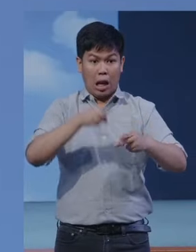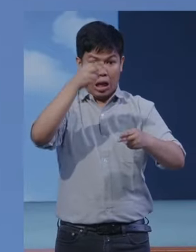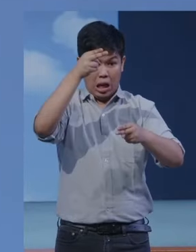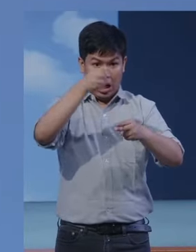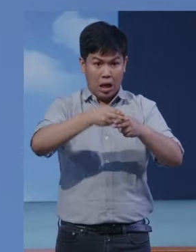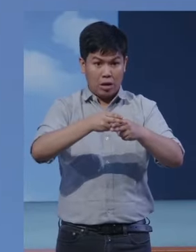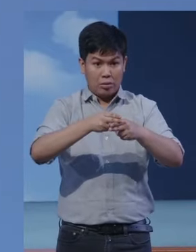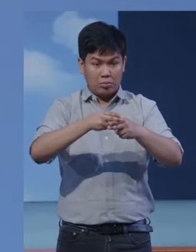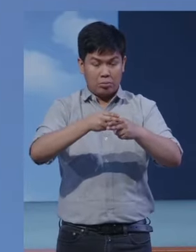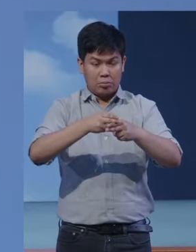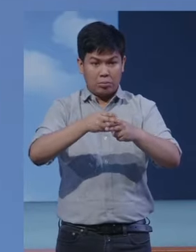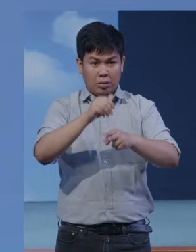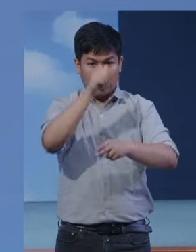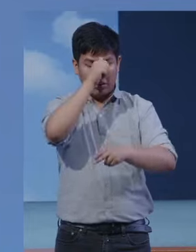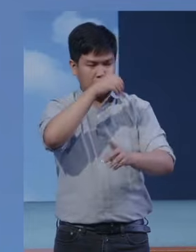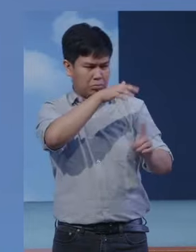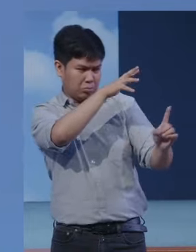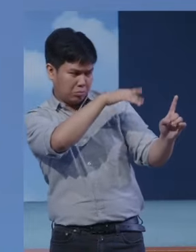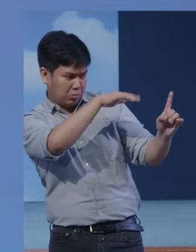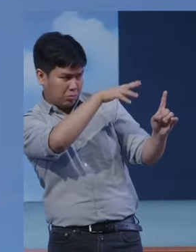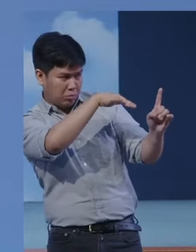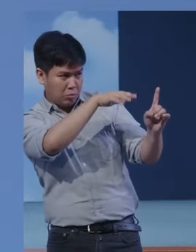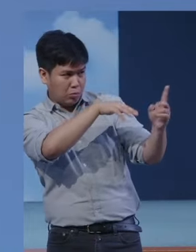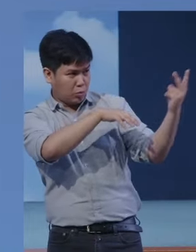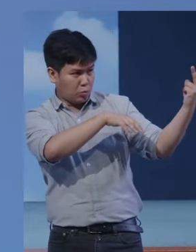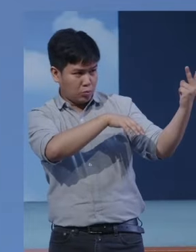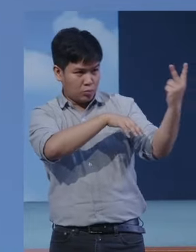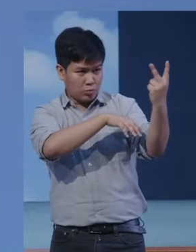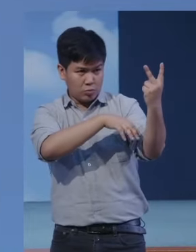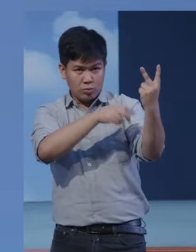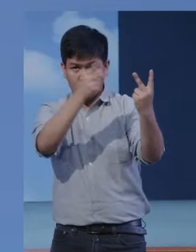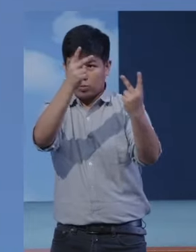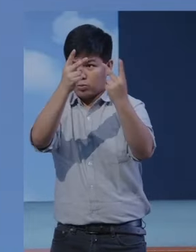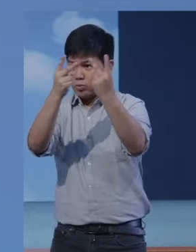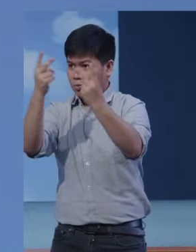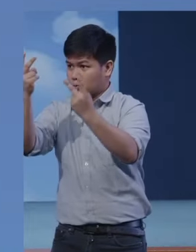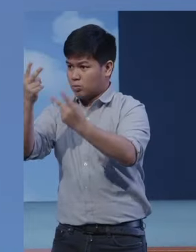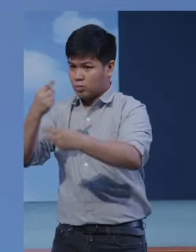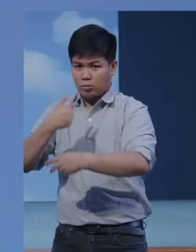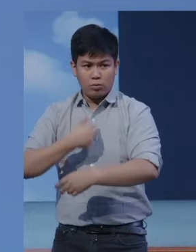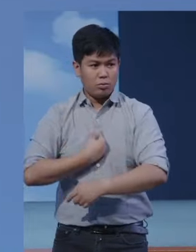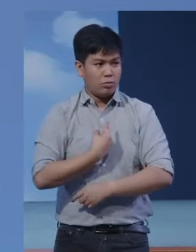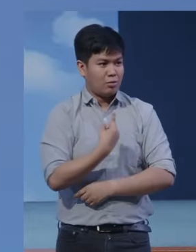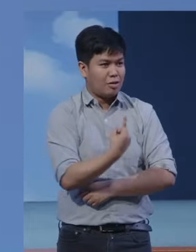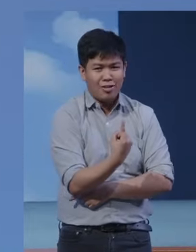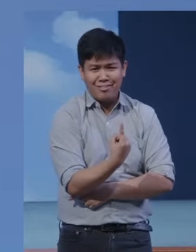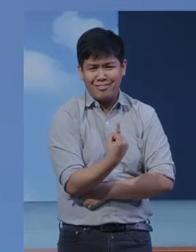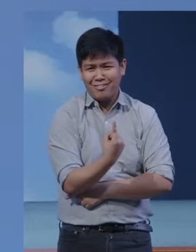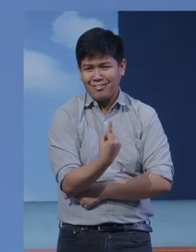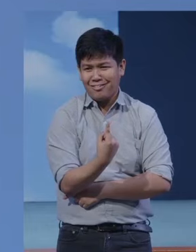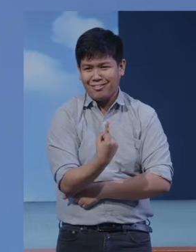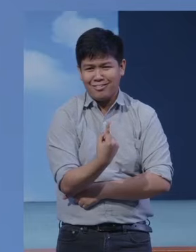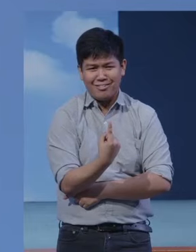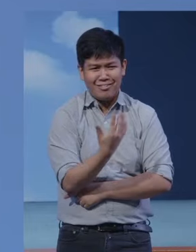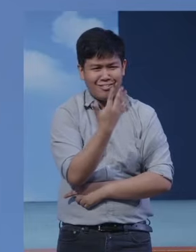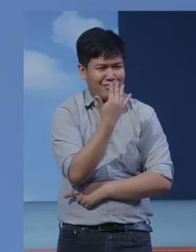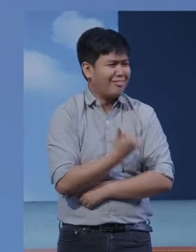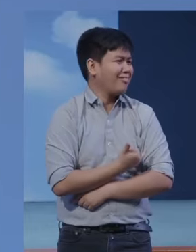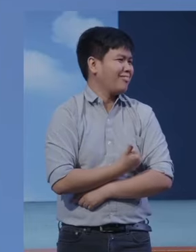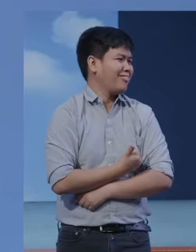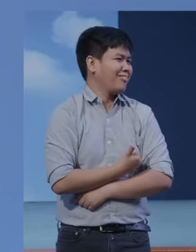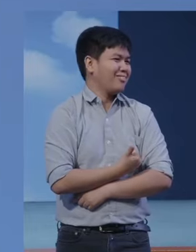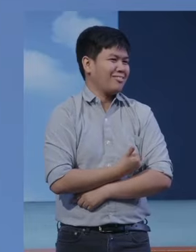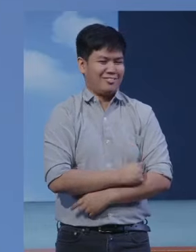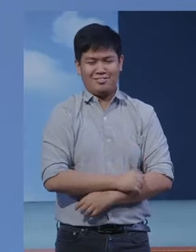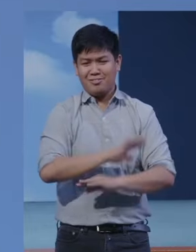napansin niya wala siyang kabiak the man gave names to all livestock and to the birds of the heavens to every Beast